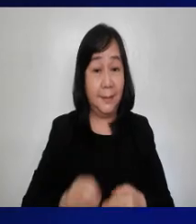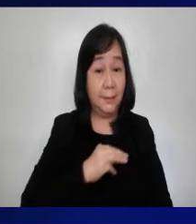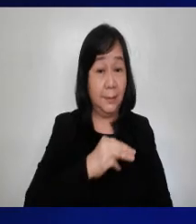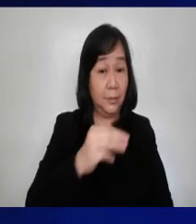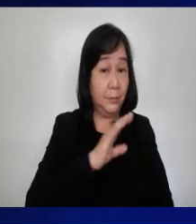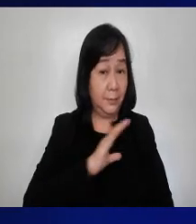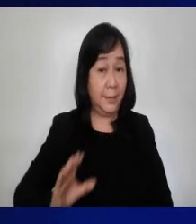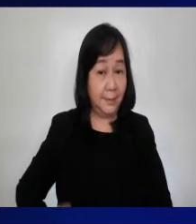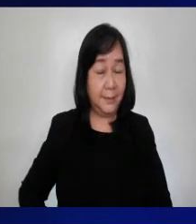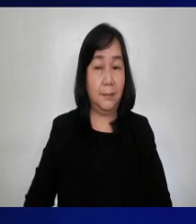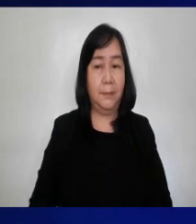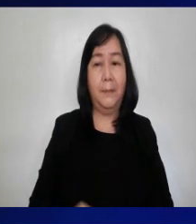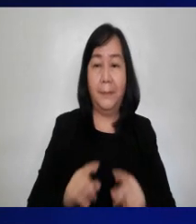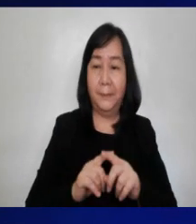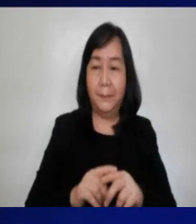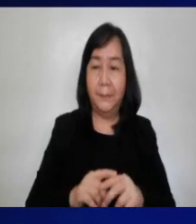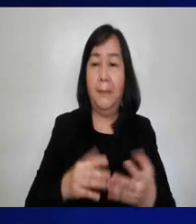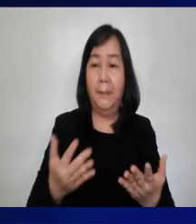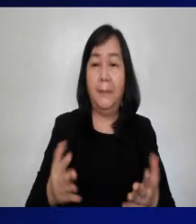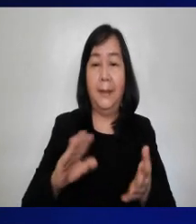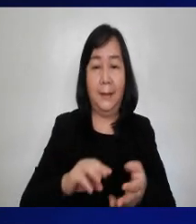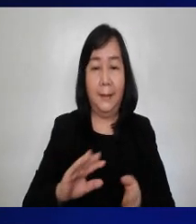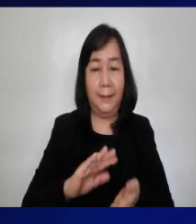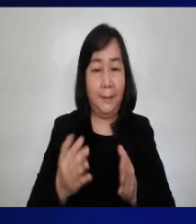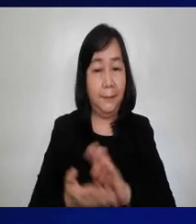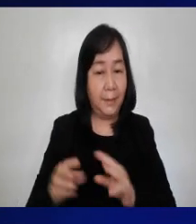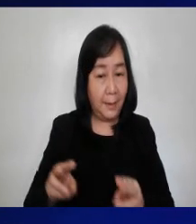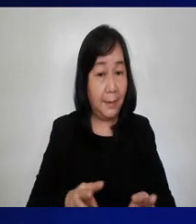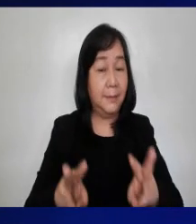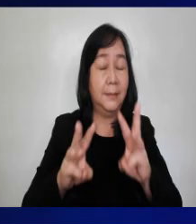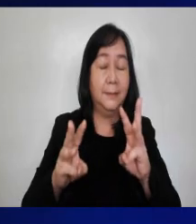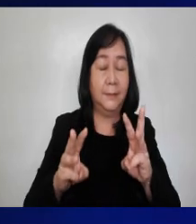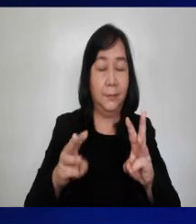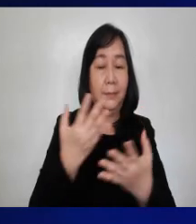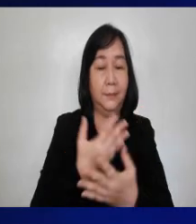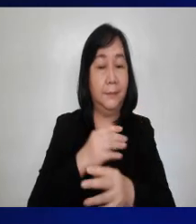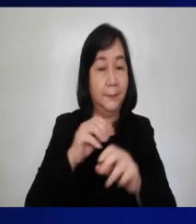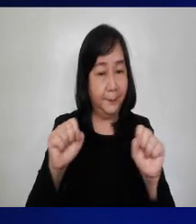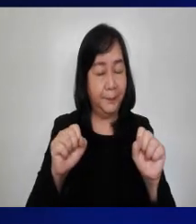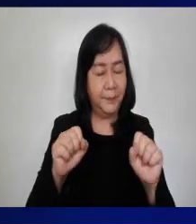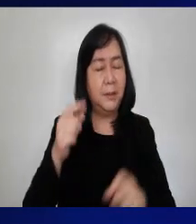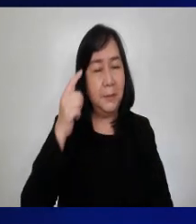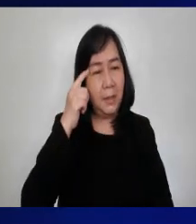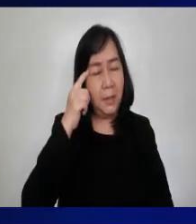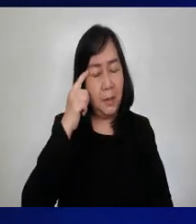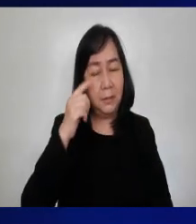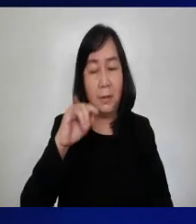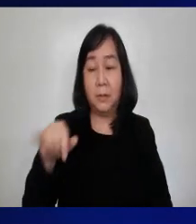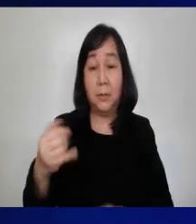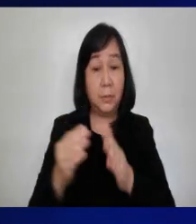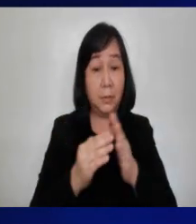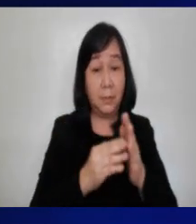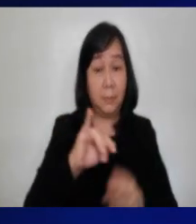katapusan ng misyon ni Kristo. Sa halip, ito ay naging daan sa ating kaligtasan. Isipin natin ang lungsod